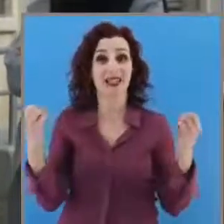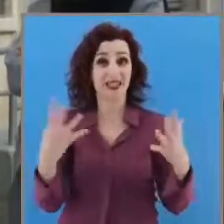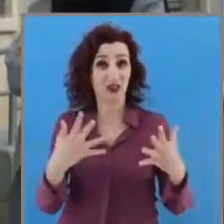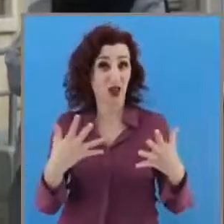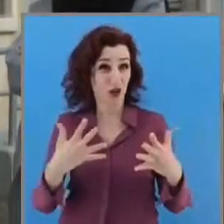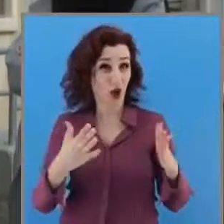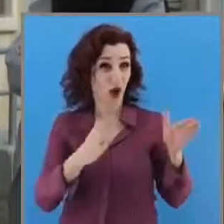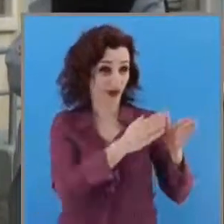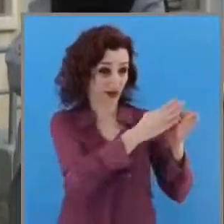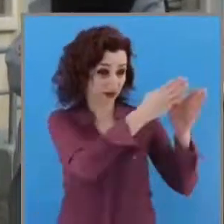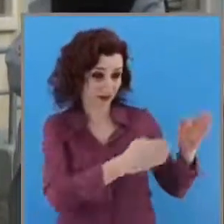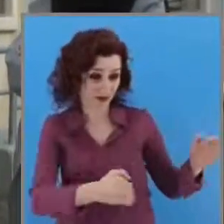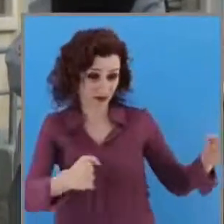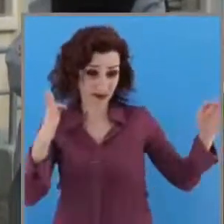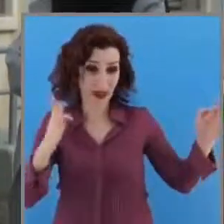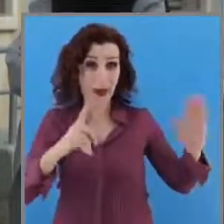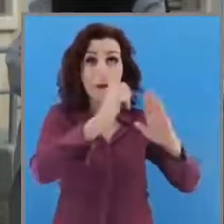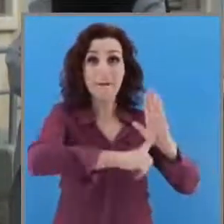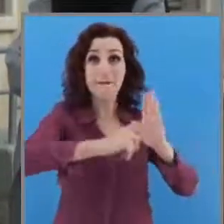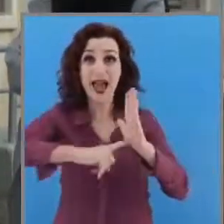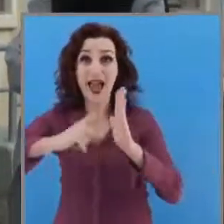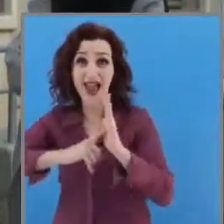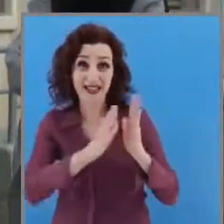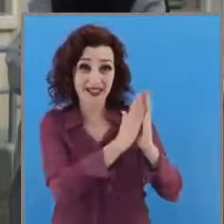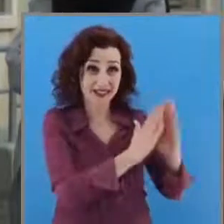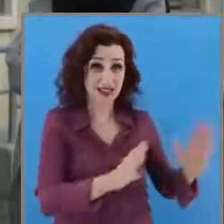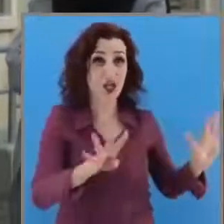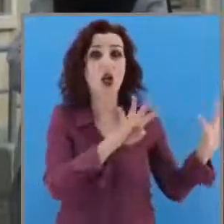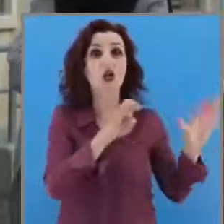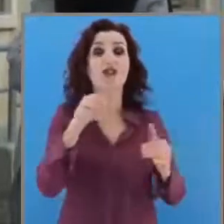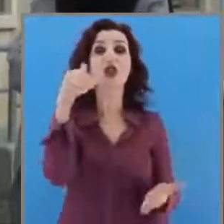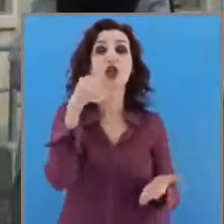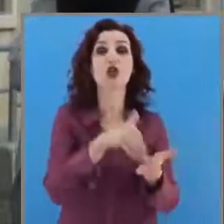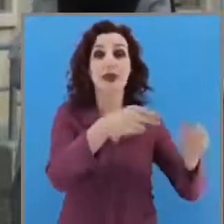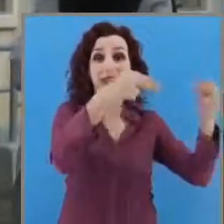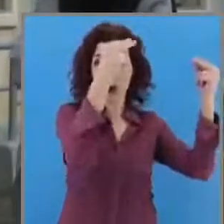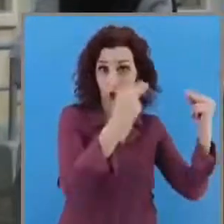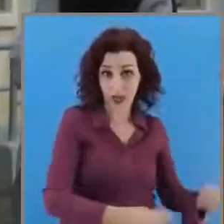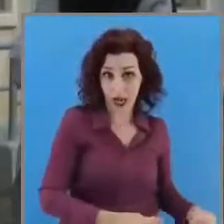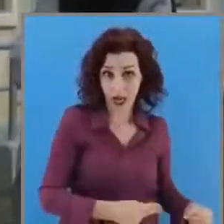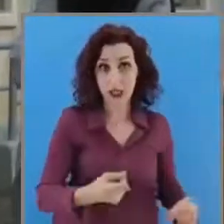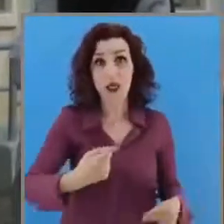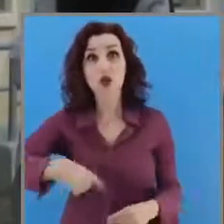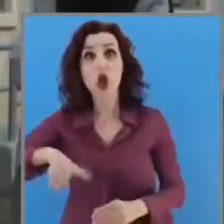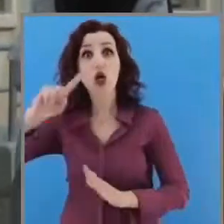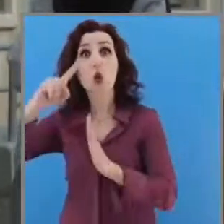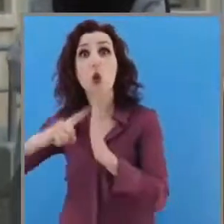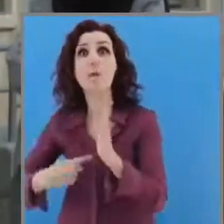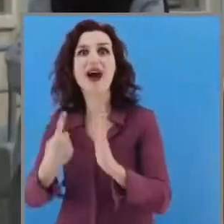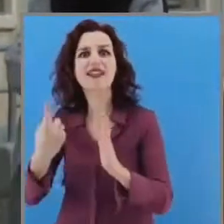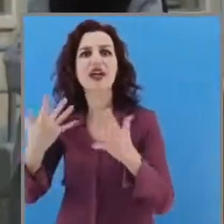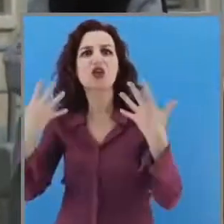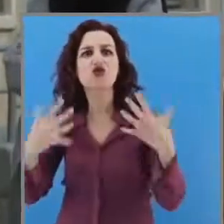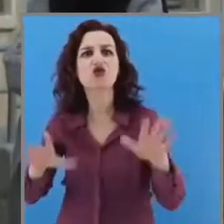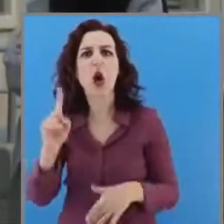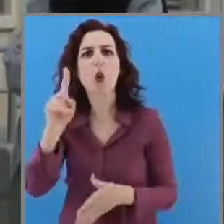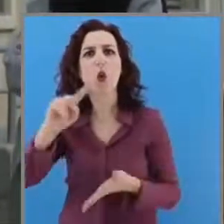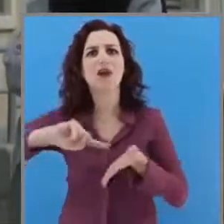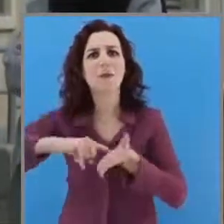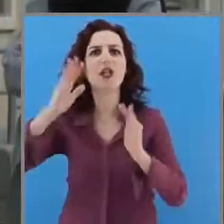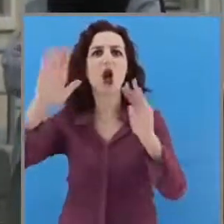il totale dei vaccinati nel Lazio era 900.000, noi in un mese abbiamo già superato il milione e